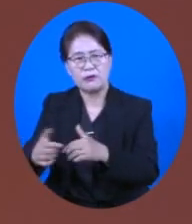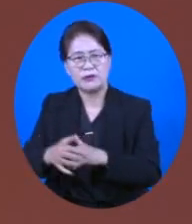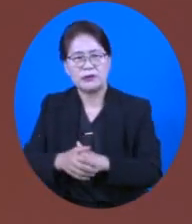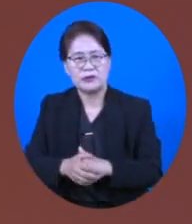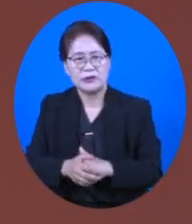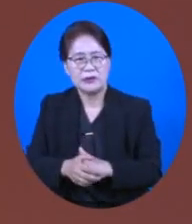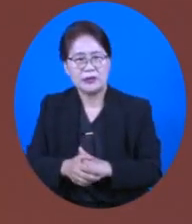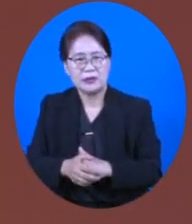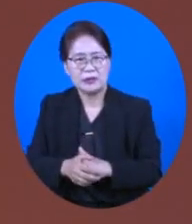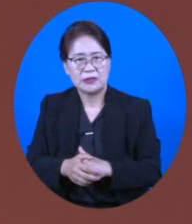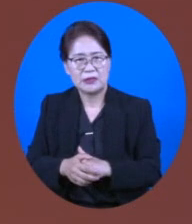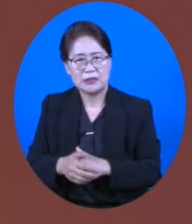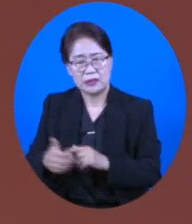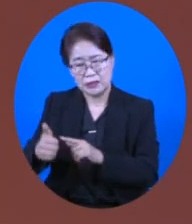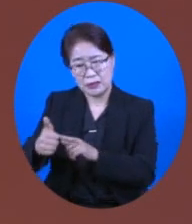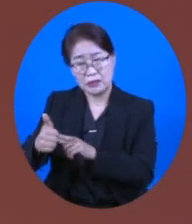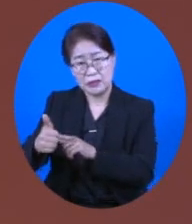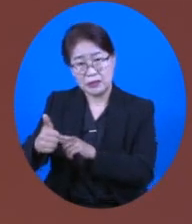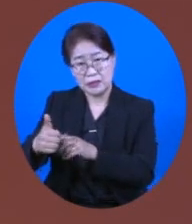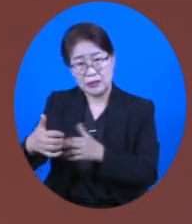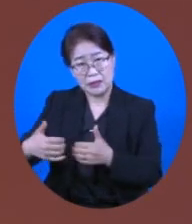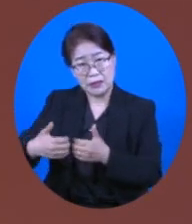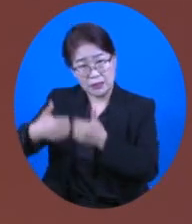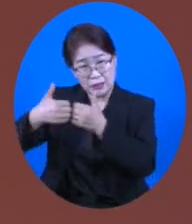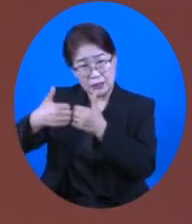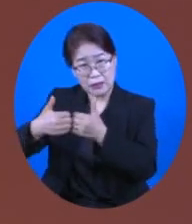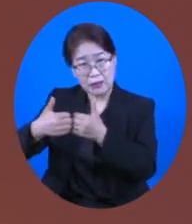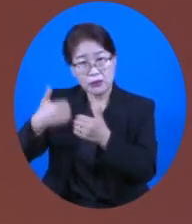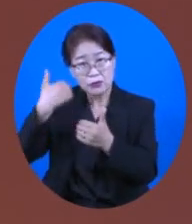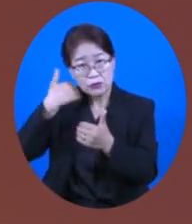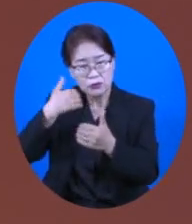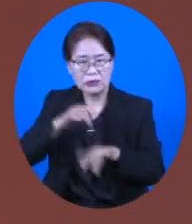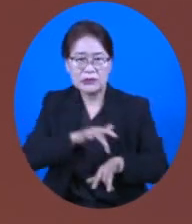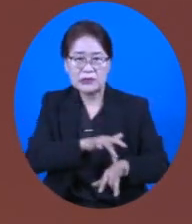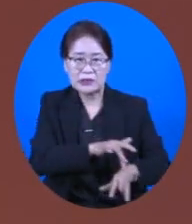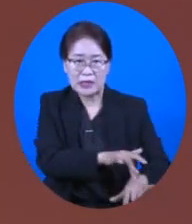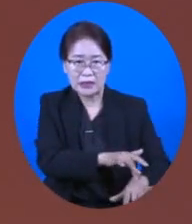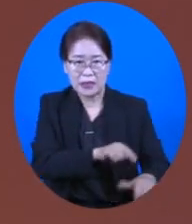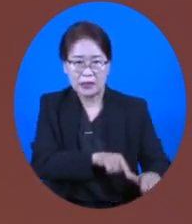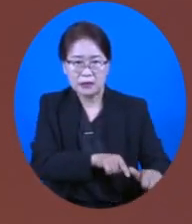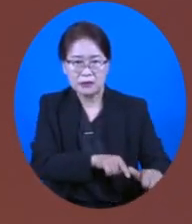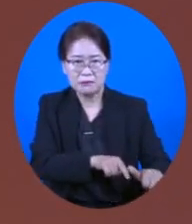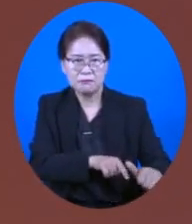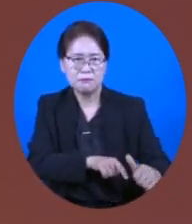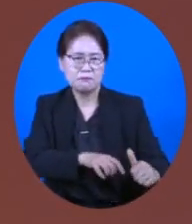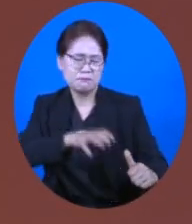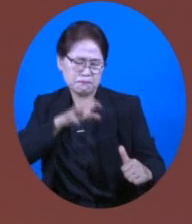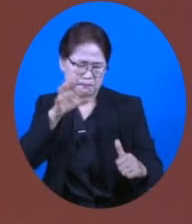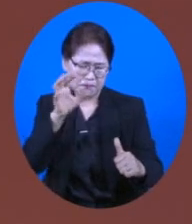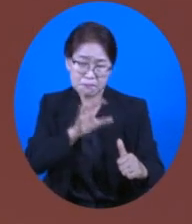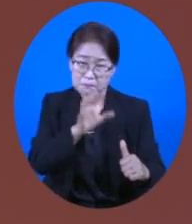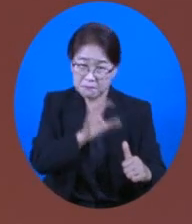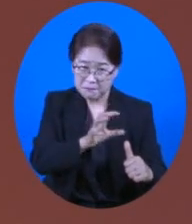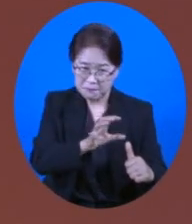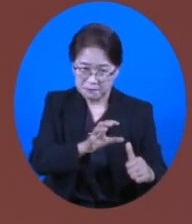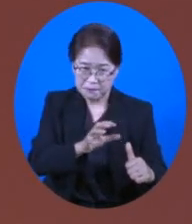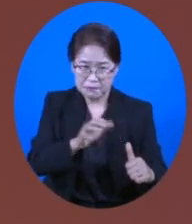그 대제사장 여호수아를 대적하고 있는 사탄을 책망하셨다는